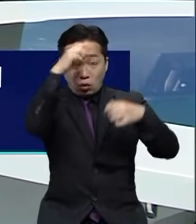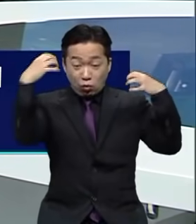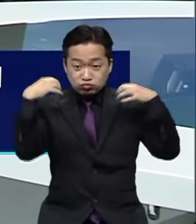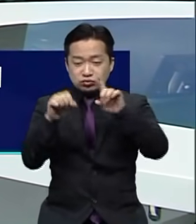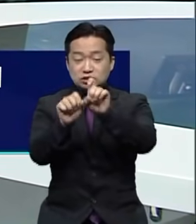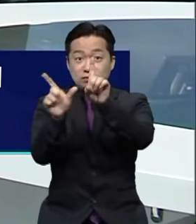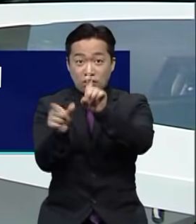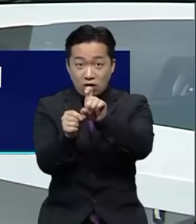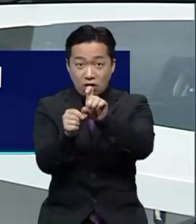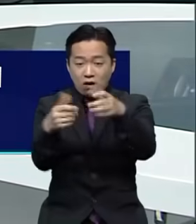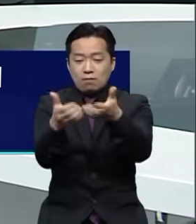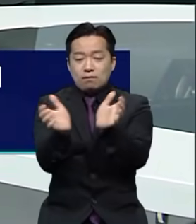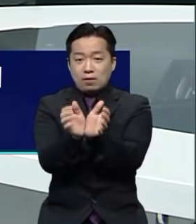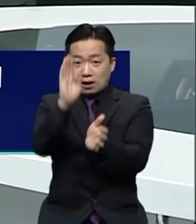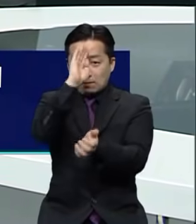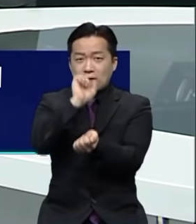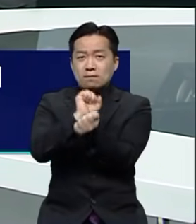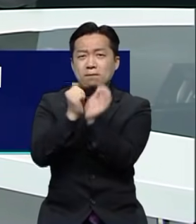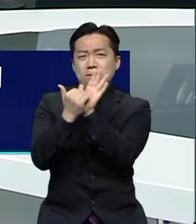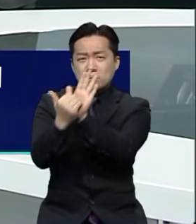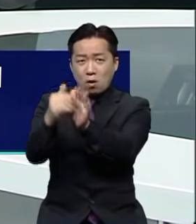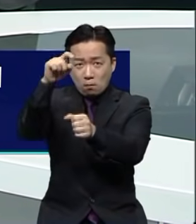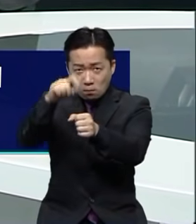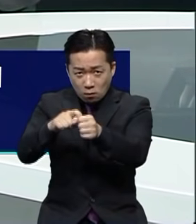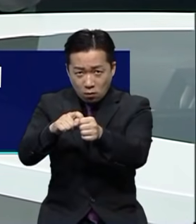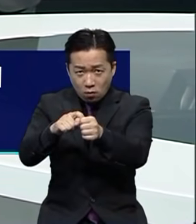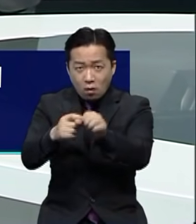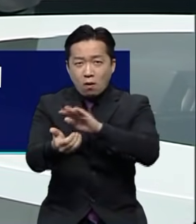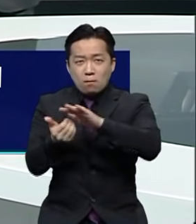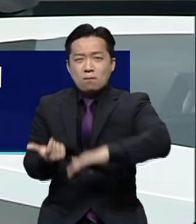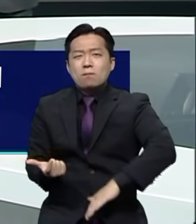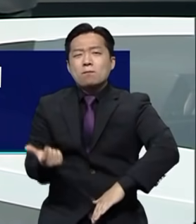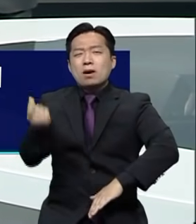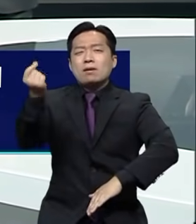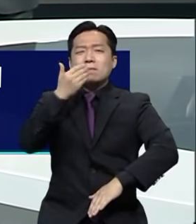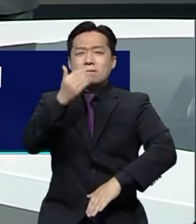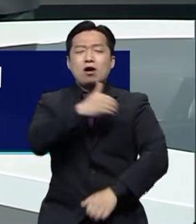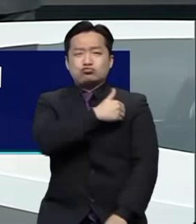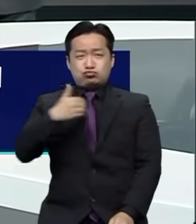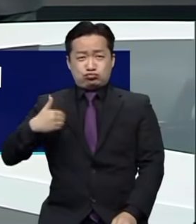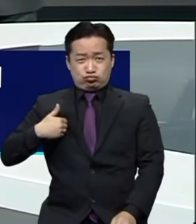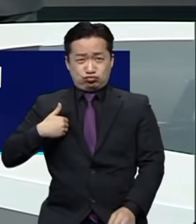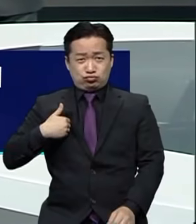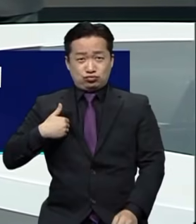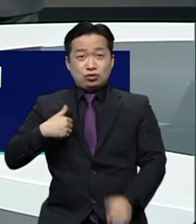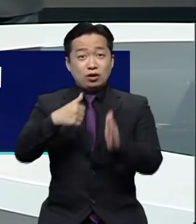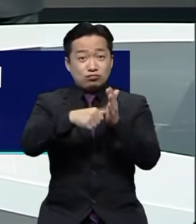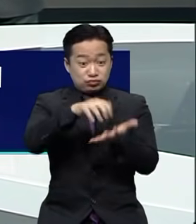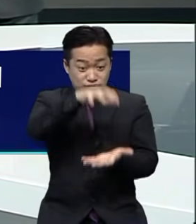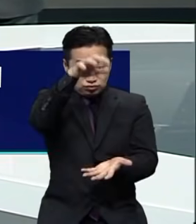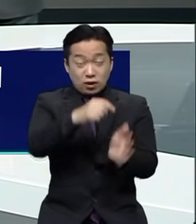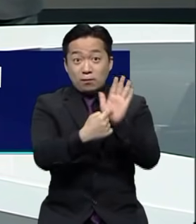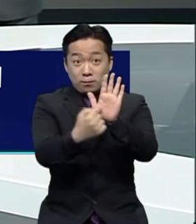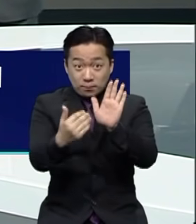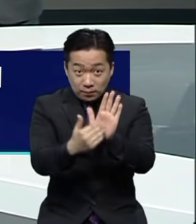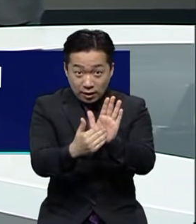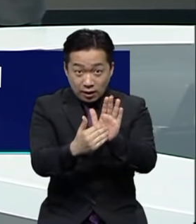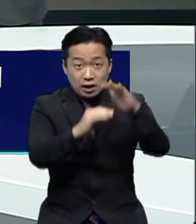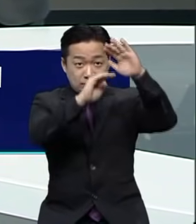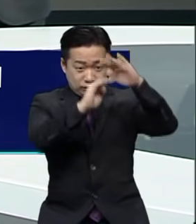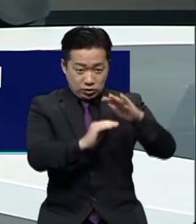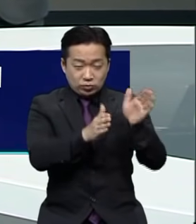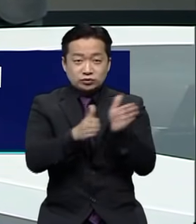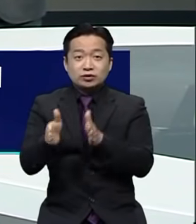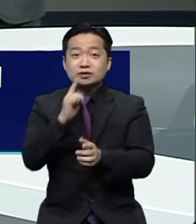면역 목표를 조기에 달성할 수 있을 정도의 물량이라고 강조했는데 먼저 장훈경 기자가 정부 발표